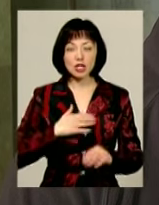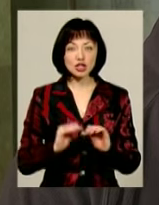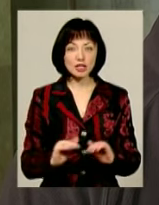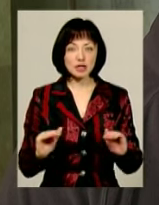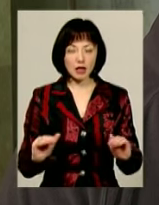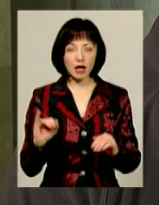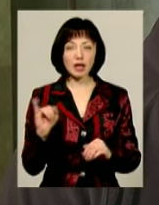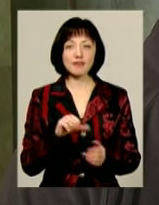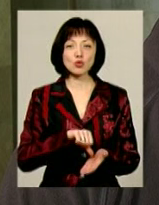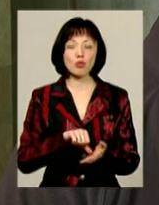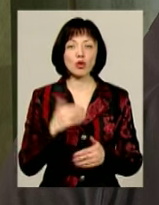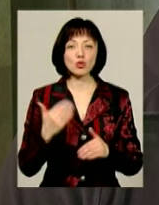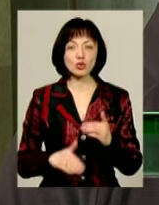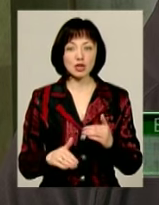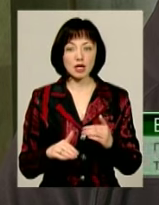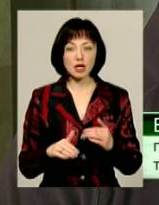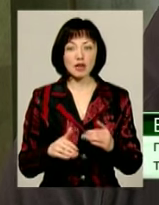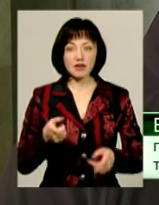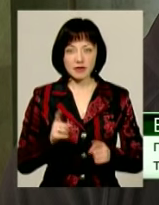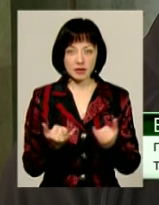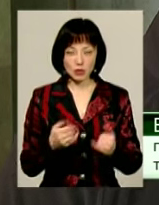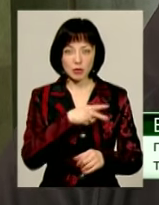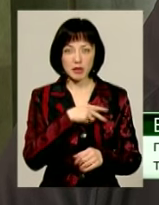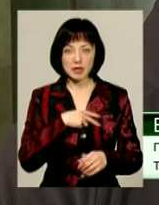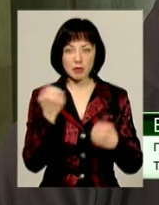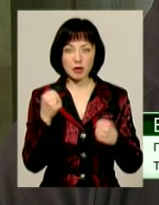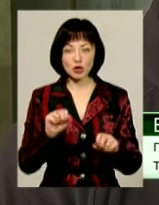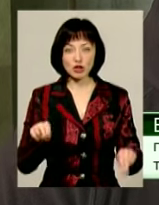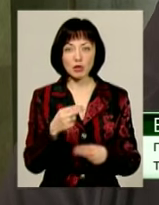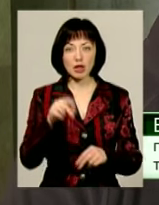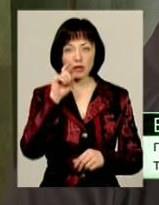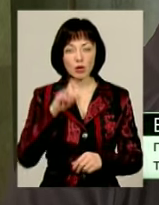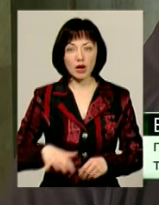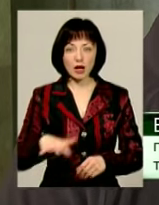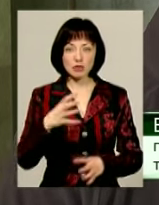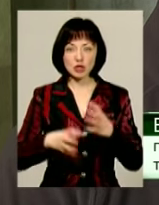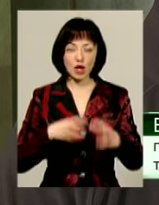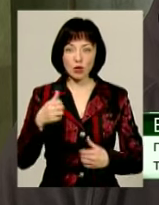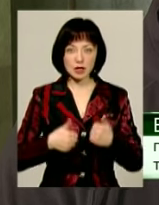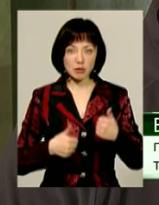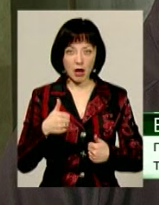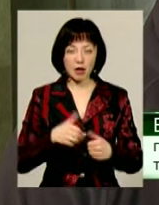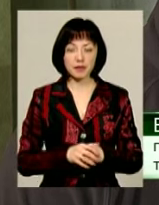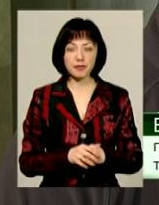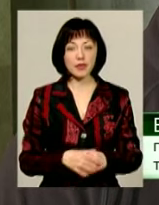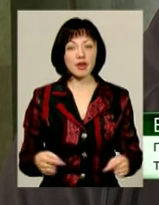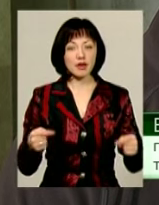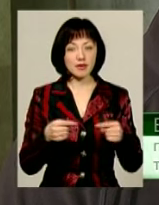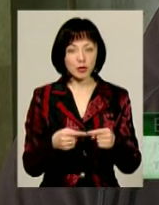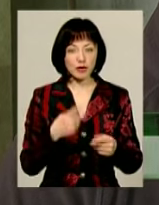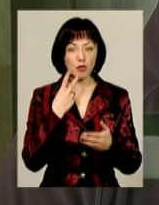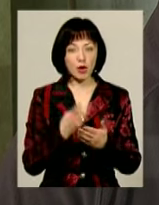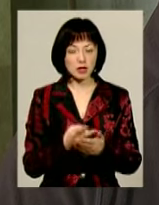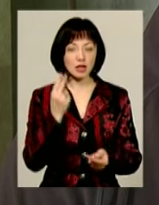і виступали вже і діючі, і призери, і переможці чемпіонатів України, навіть міжнародних змагань. Відповідно, вони